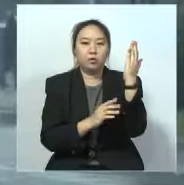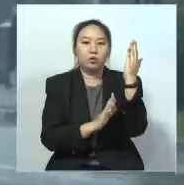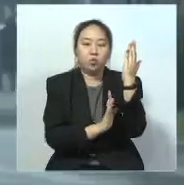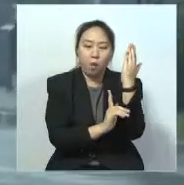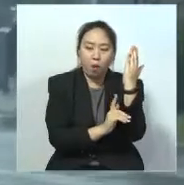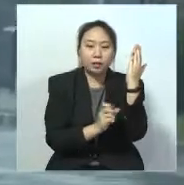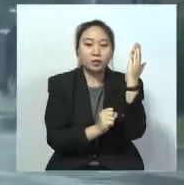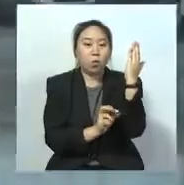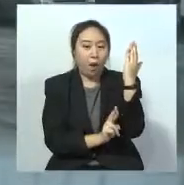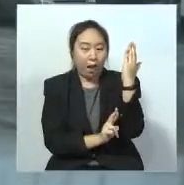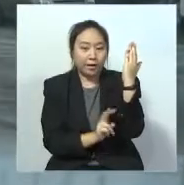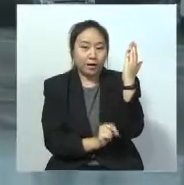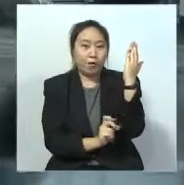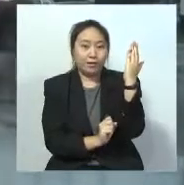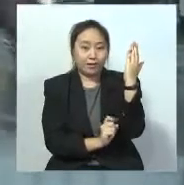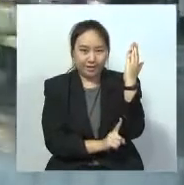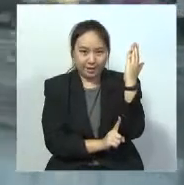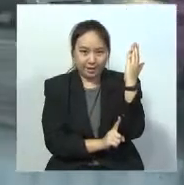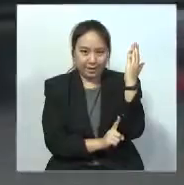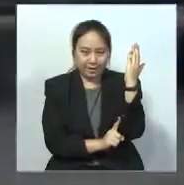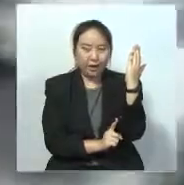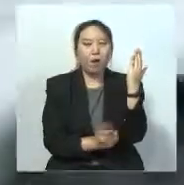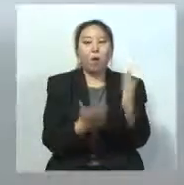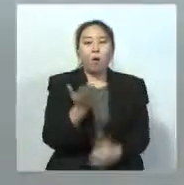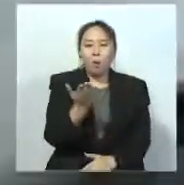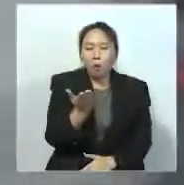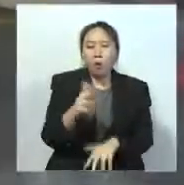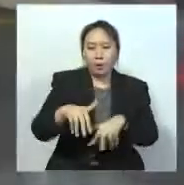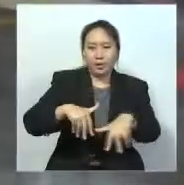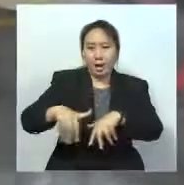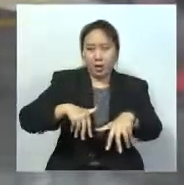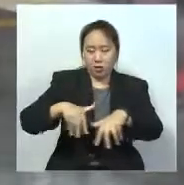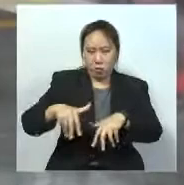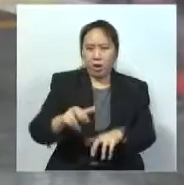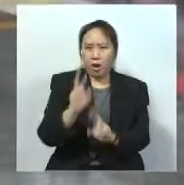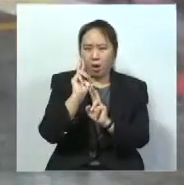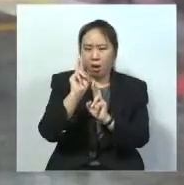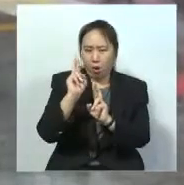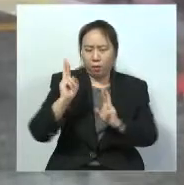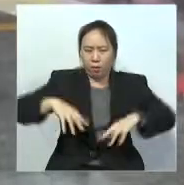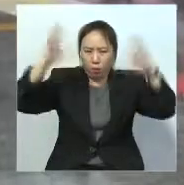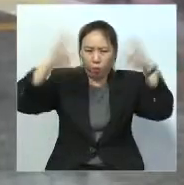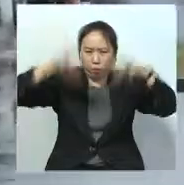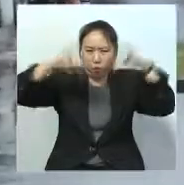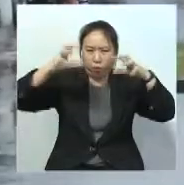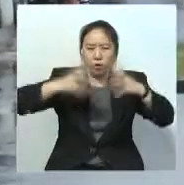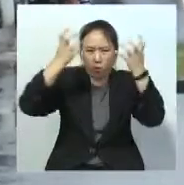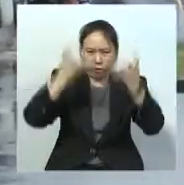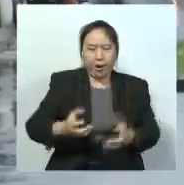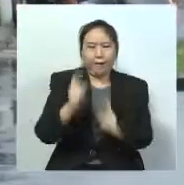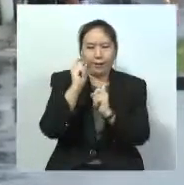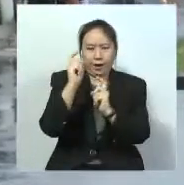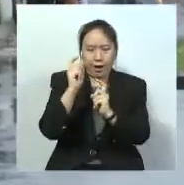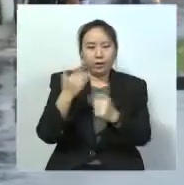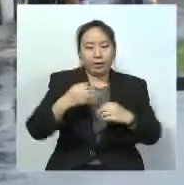านีแล้วก็นครศรีธรรมราชนะครับเพราะฉะนั้นขอให้ประชาชนในพื้นที่ดังกล่าวก็ระมัดระวังอันตรายจากฝนตกหนักนะครับส่วนคลื่นลมใน